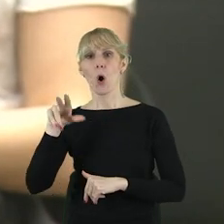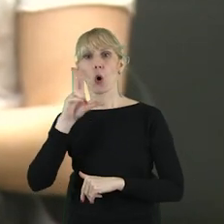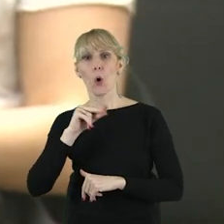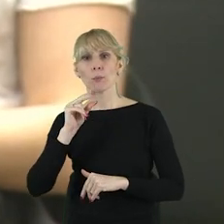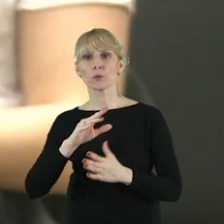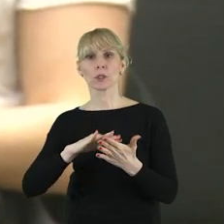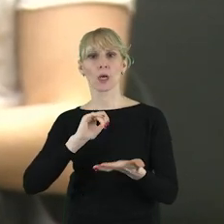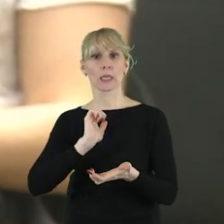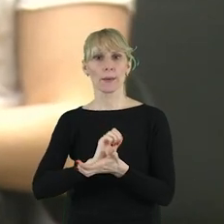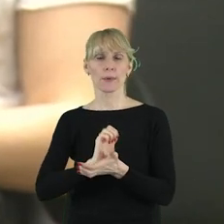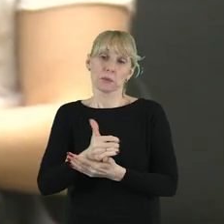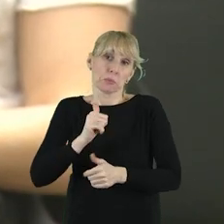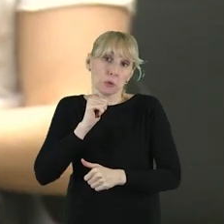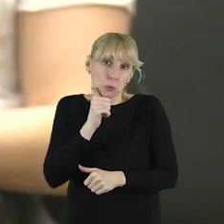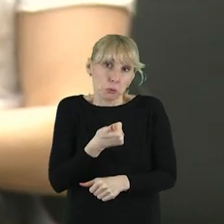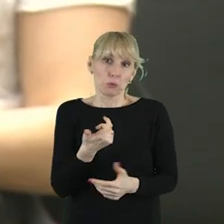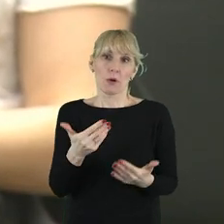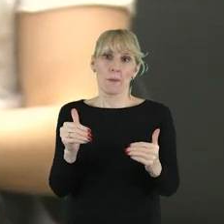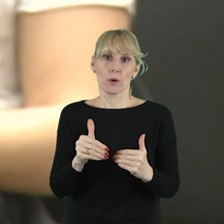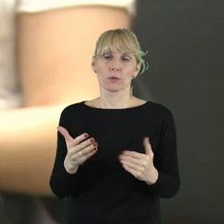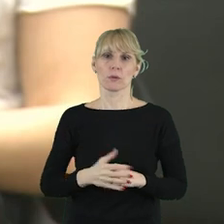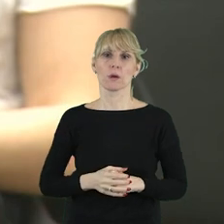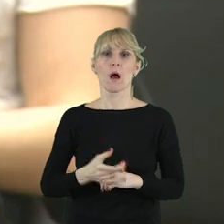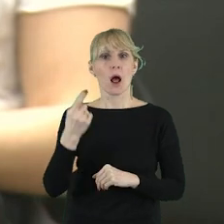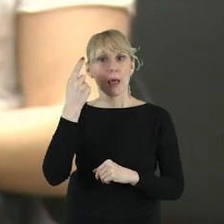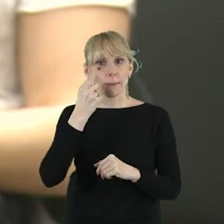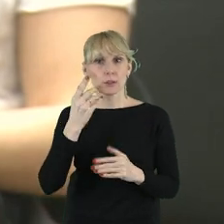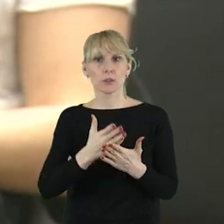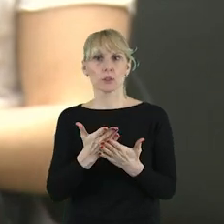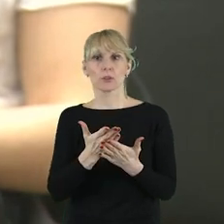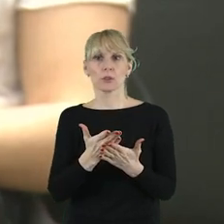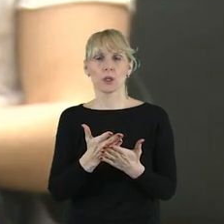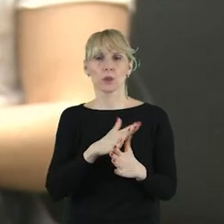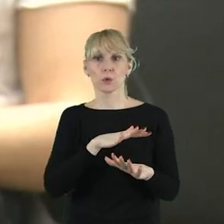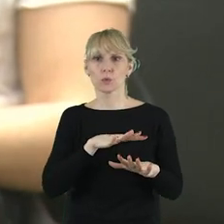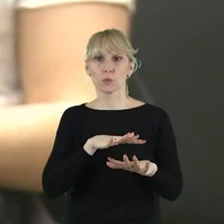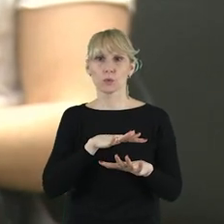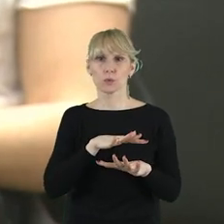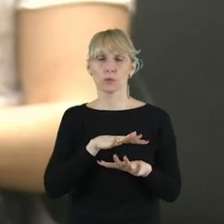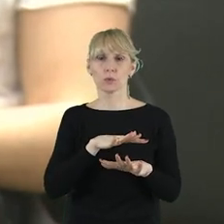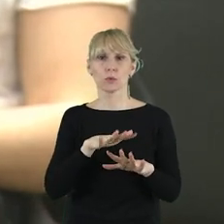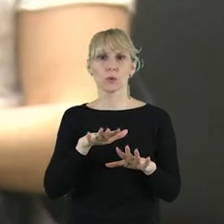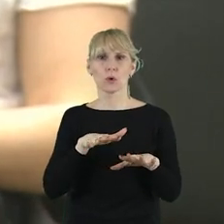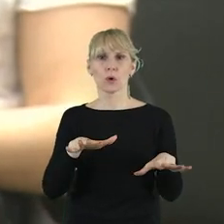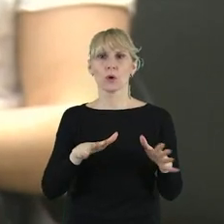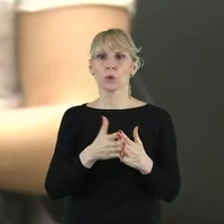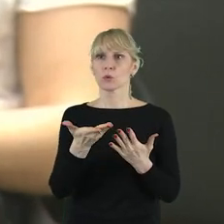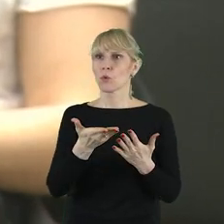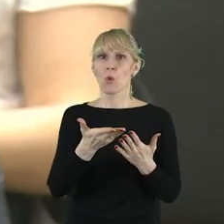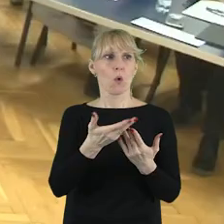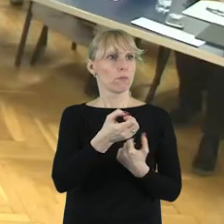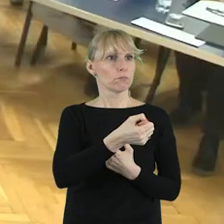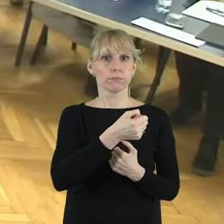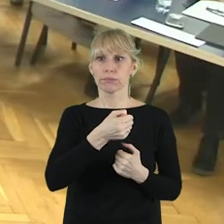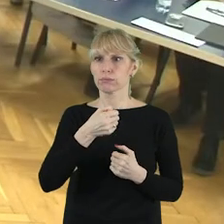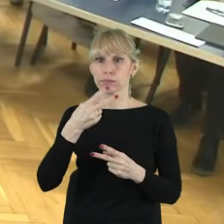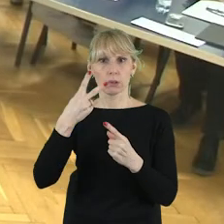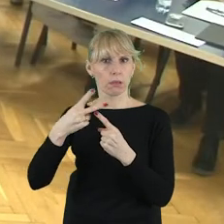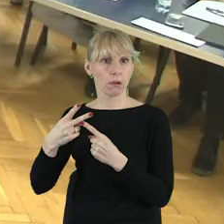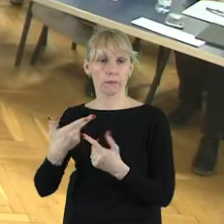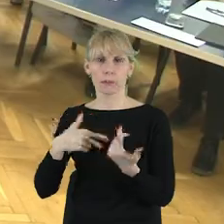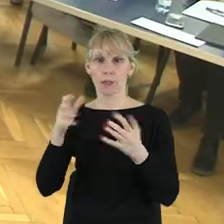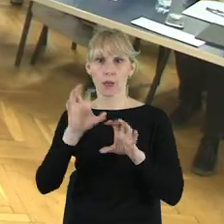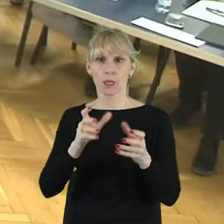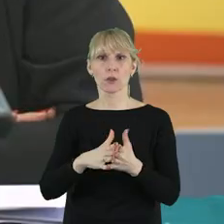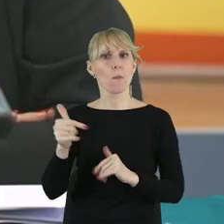z liczną tutaj obstawą medialną, to ten komunikat mógłby się jutro nie ukazywać. Dziękuję bardzo.